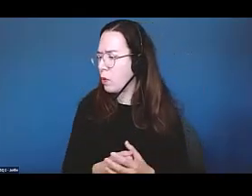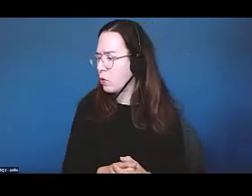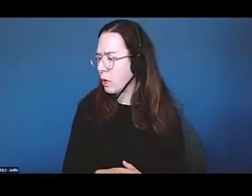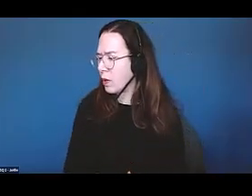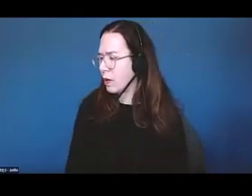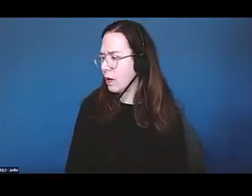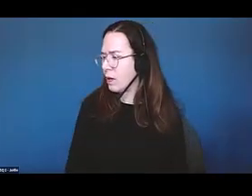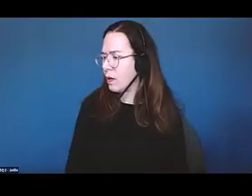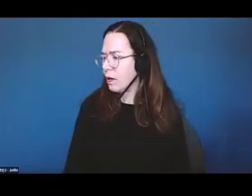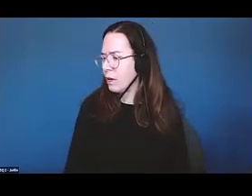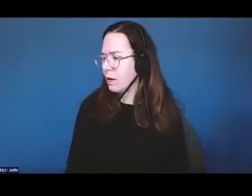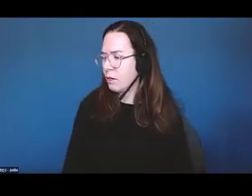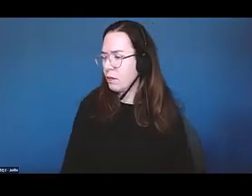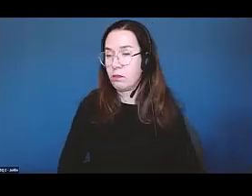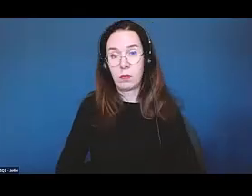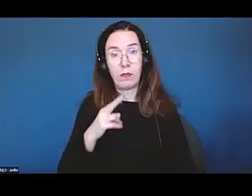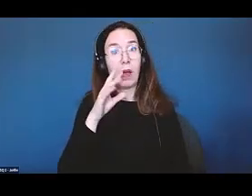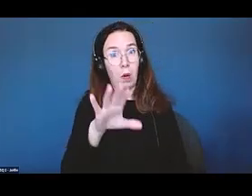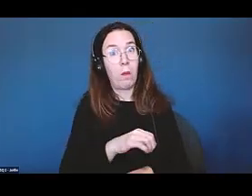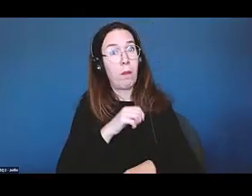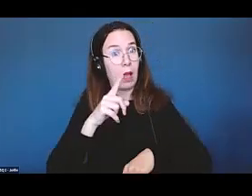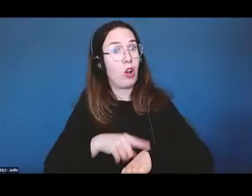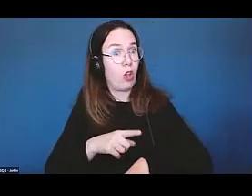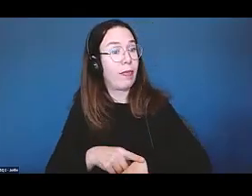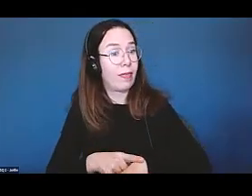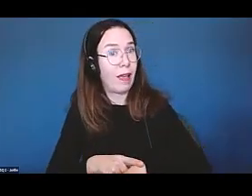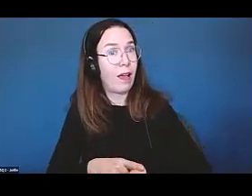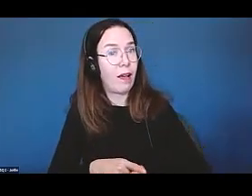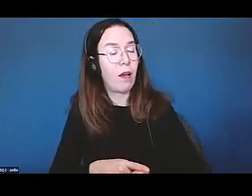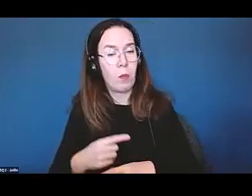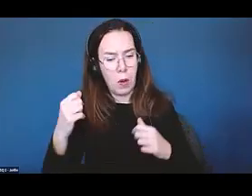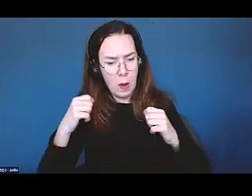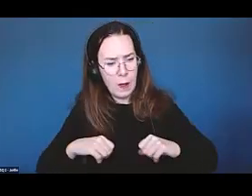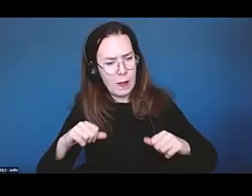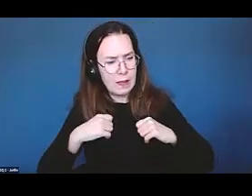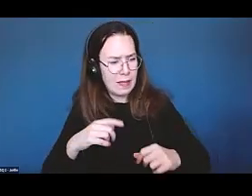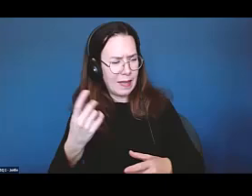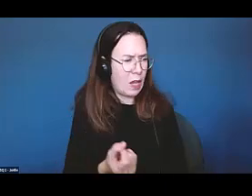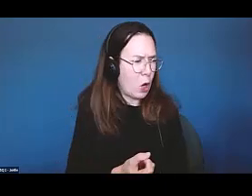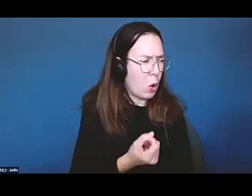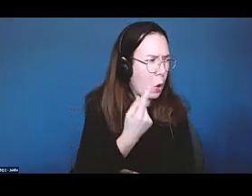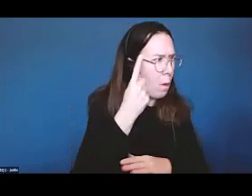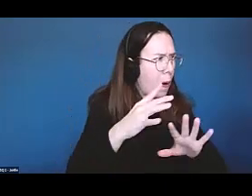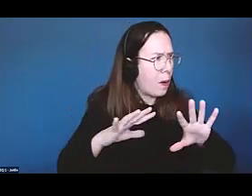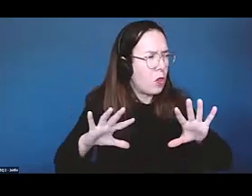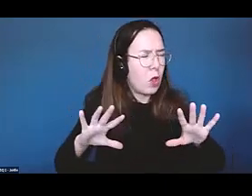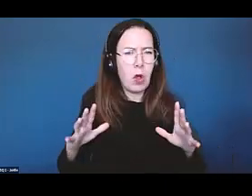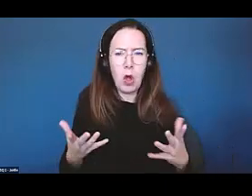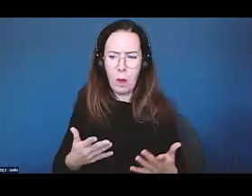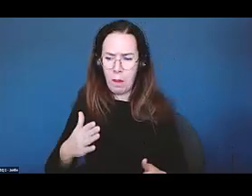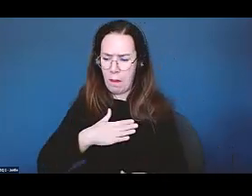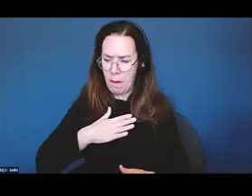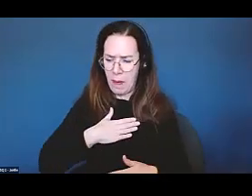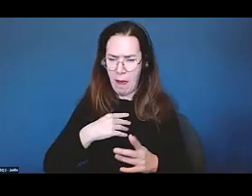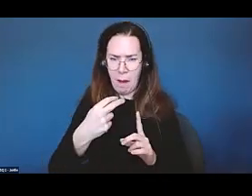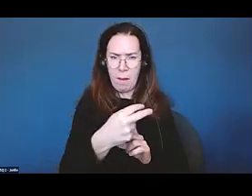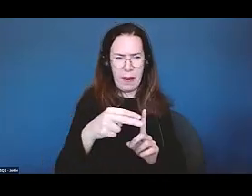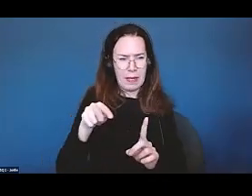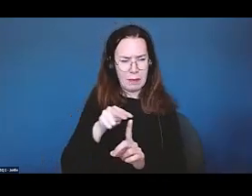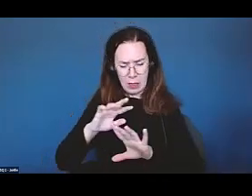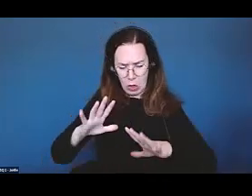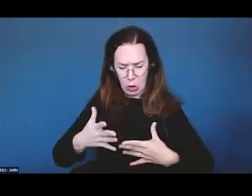a fait, c'est qu'on a vraiment pris du temps pour essayer de comprendre comment nos